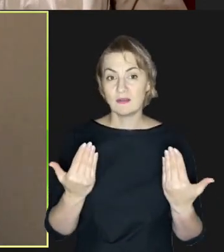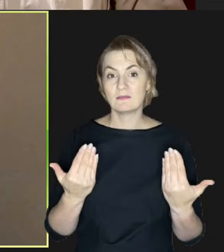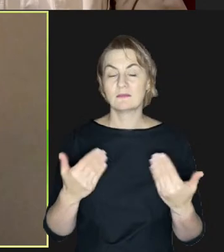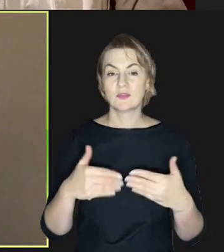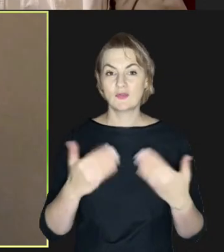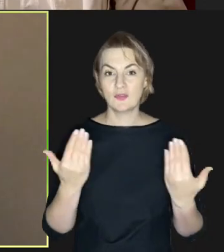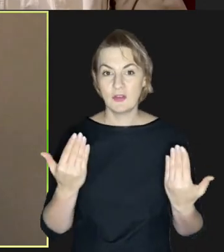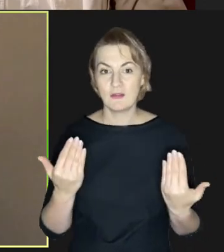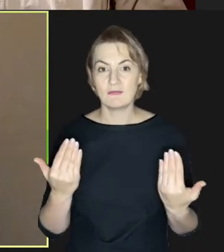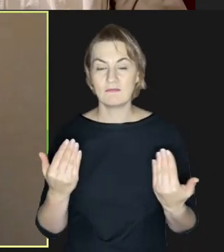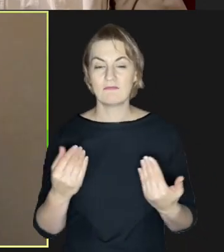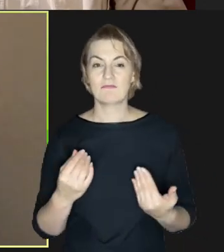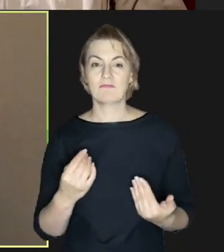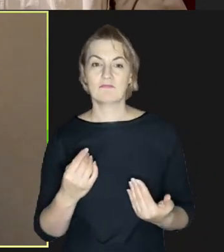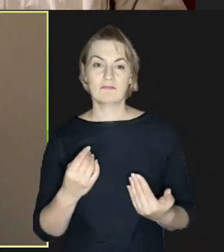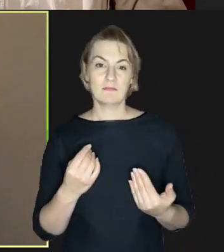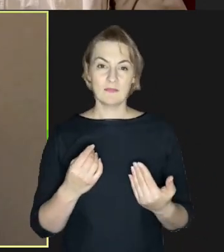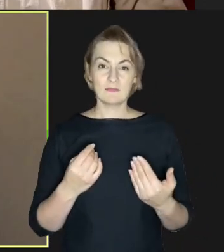jego